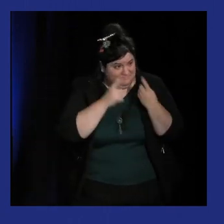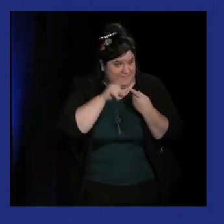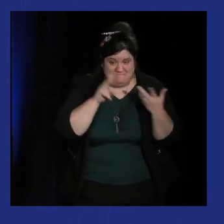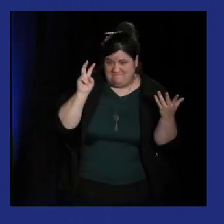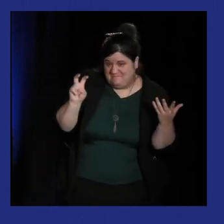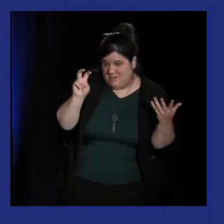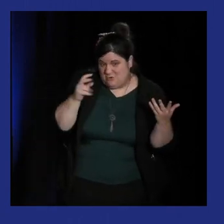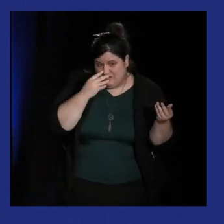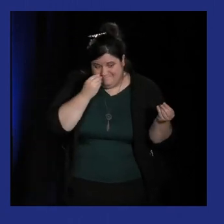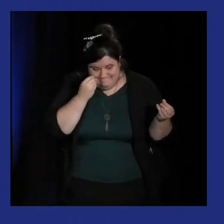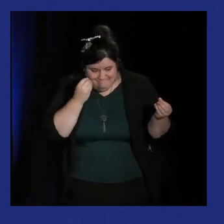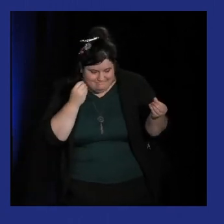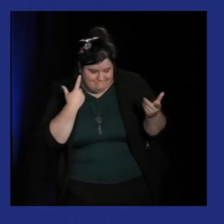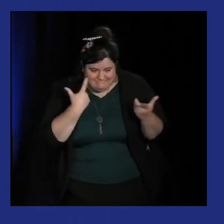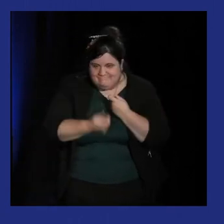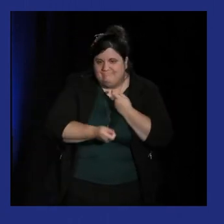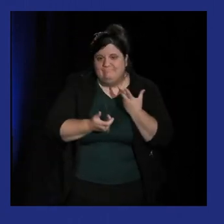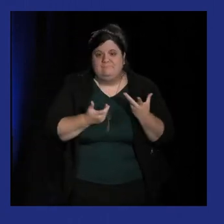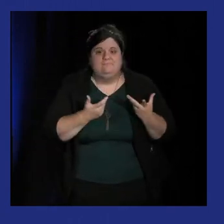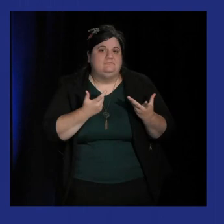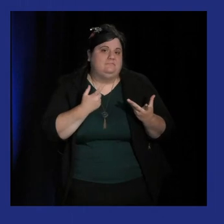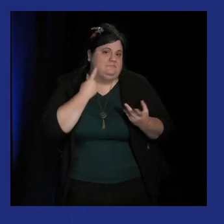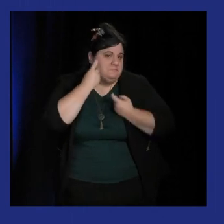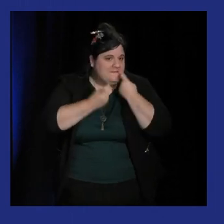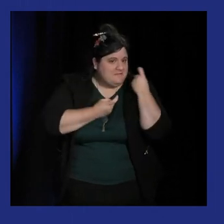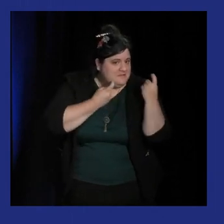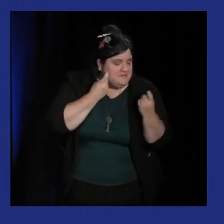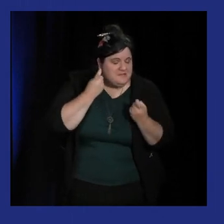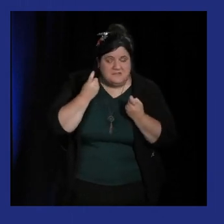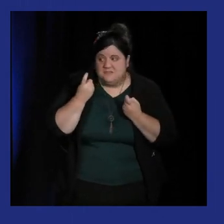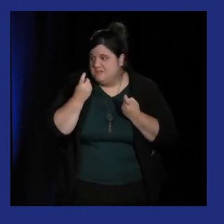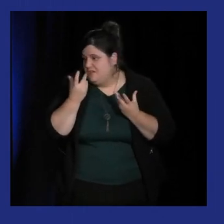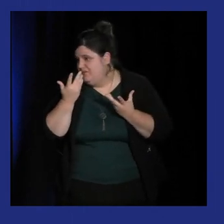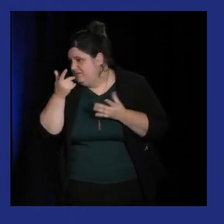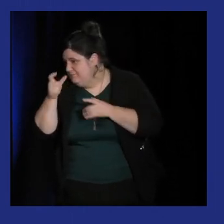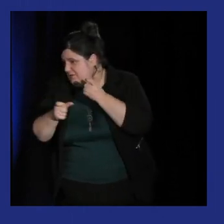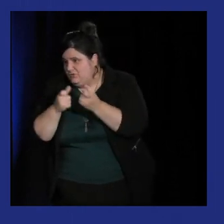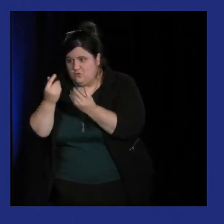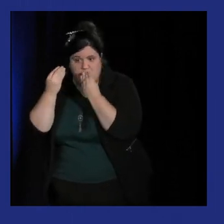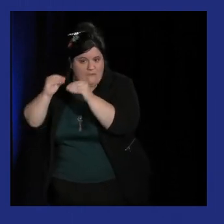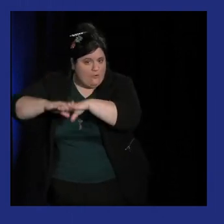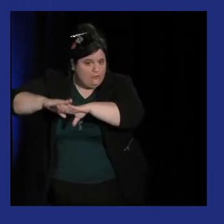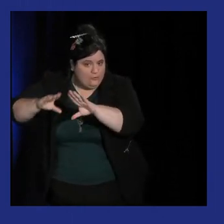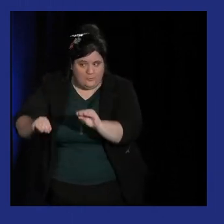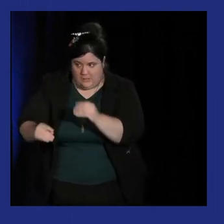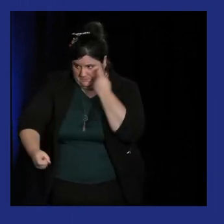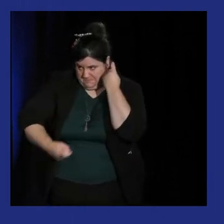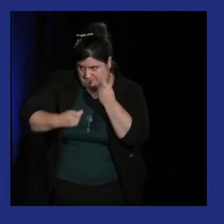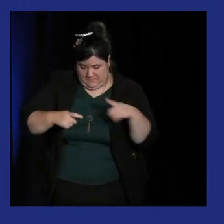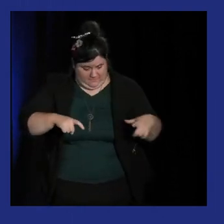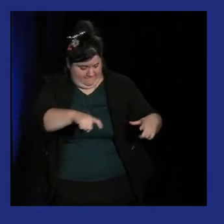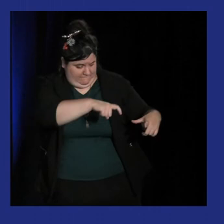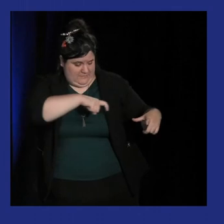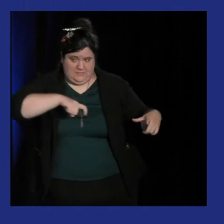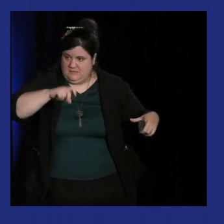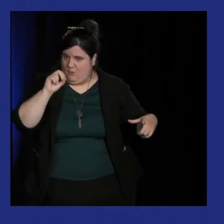donc il y a pas mal on se pose beaucoup de questions on discute pas mal avec notre distributeur physique et essayer de trouver à l'avenir des alternatives qui sont un